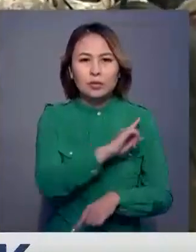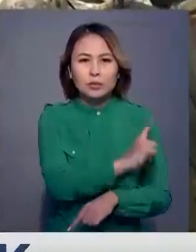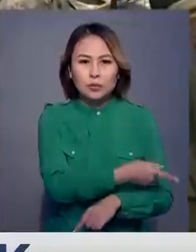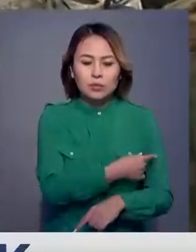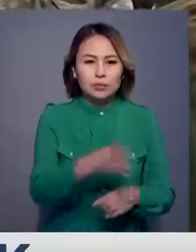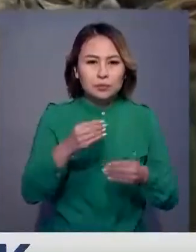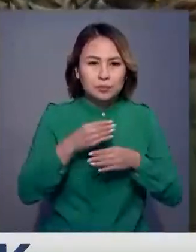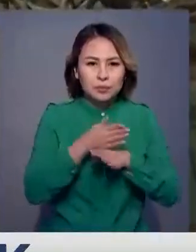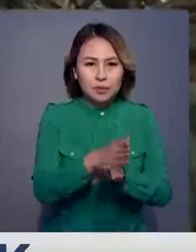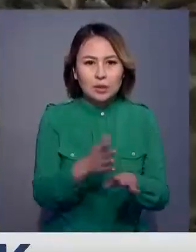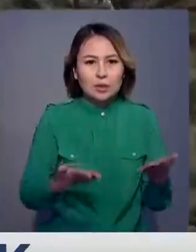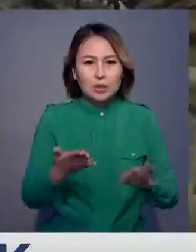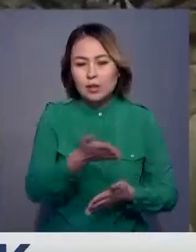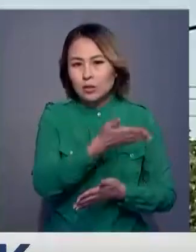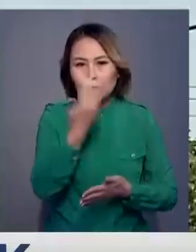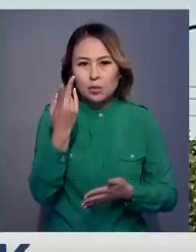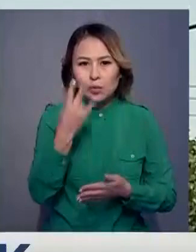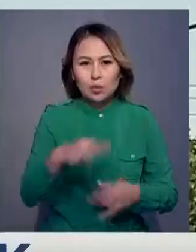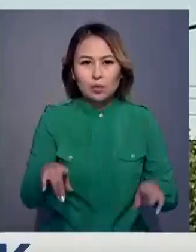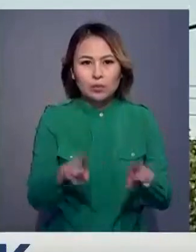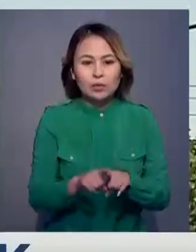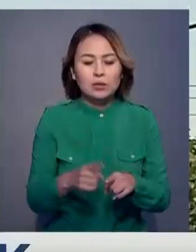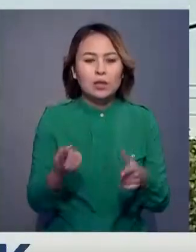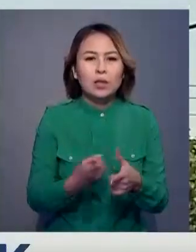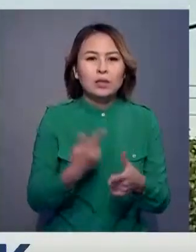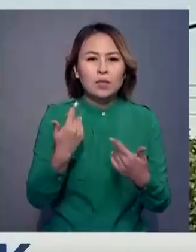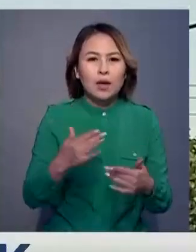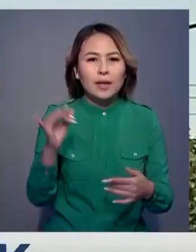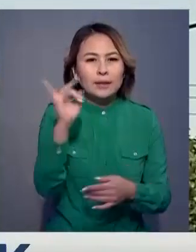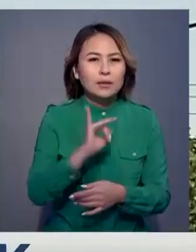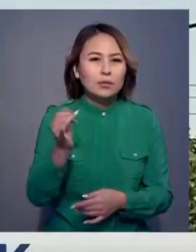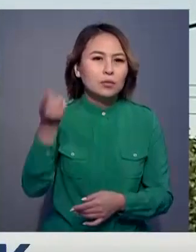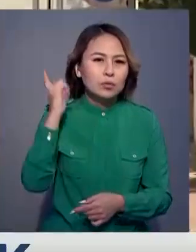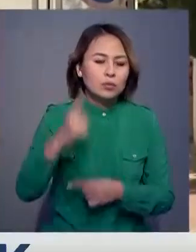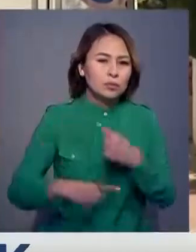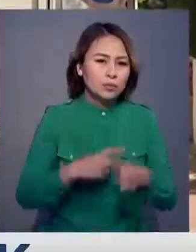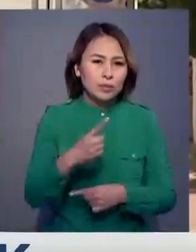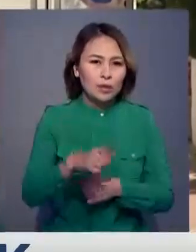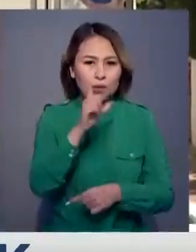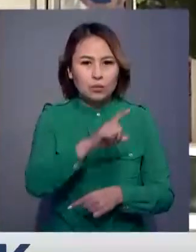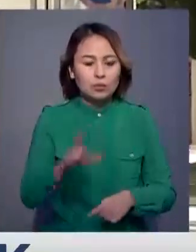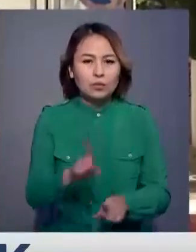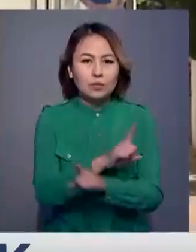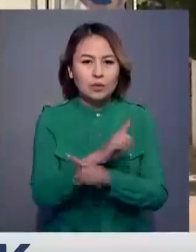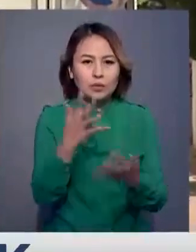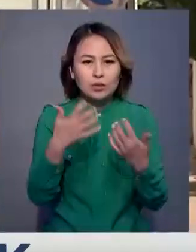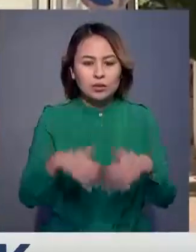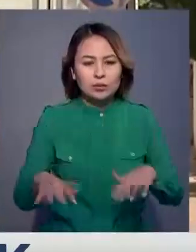бәрін қиратып салмаса да күнара жер сілкінісі тіркеледі. Тарихтан белгілі, соңғы рет адам шығынын әкелген